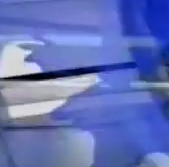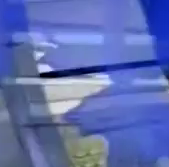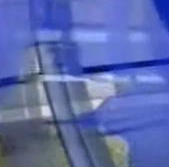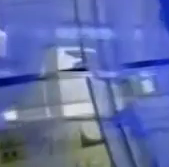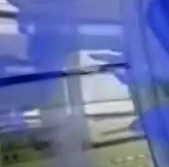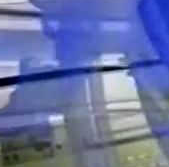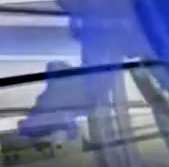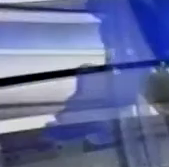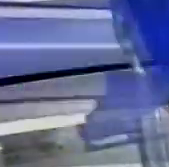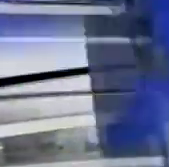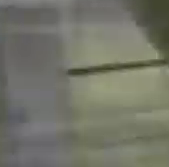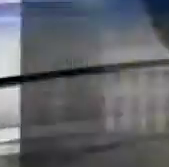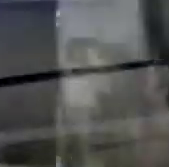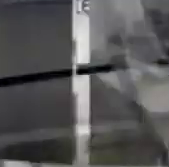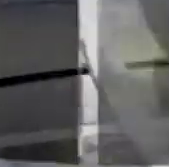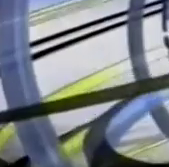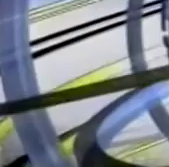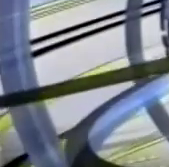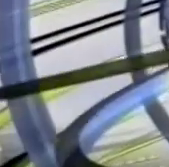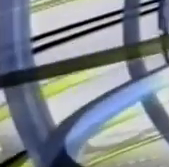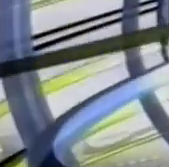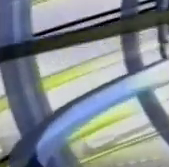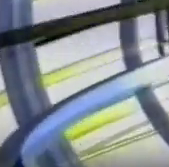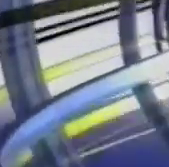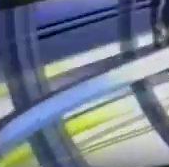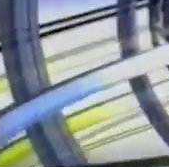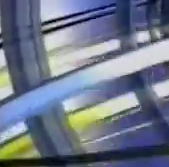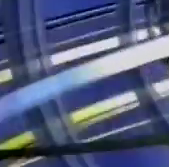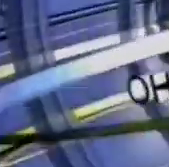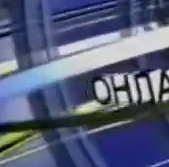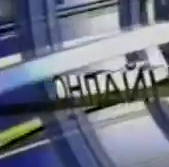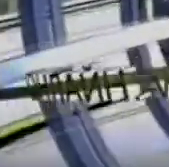Субтитрувальниця Оля Шор